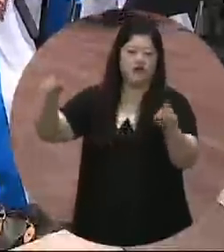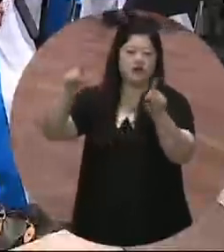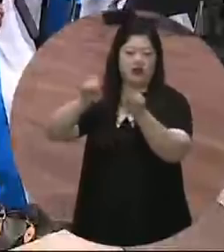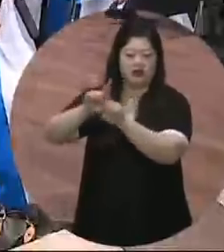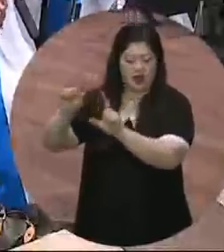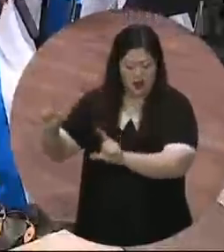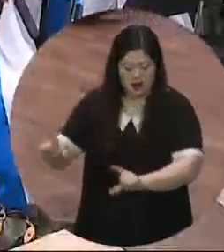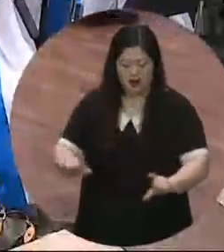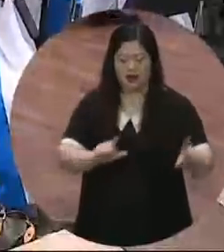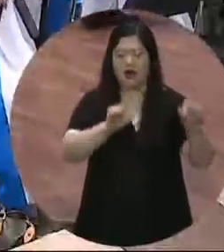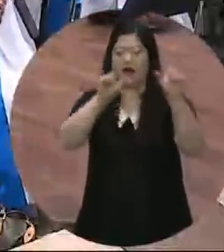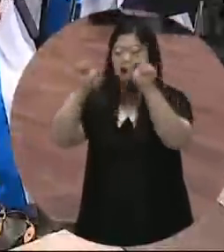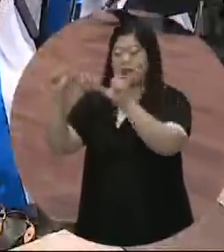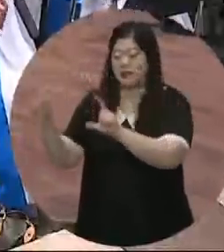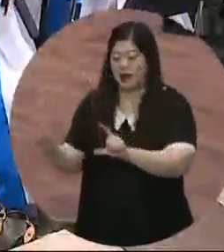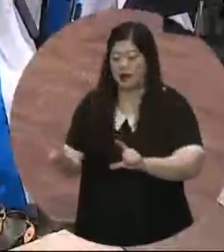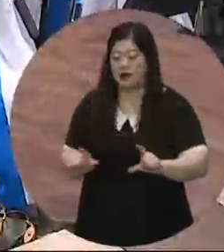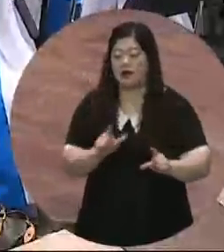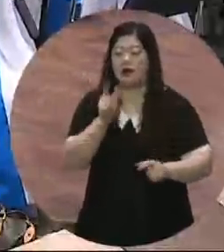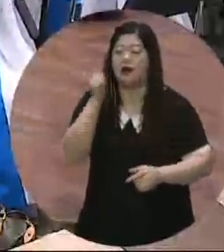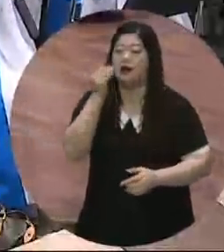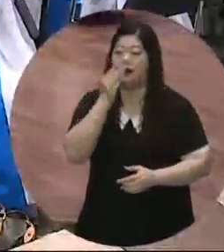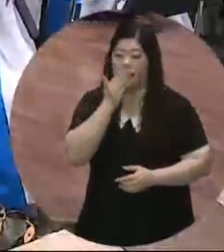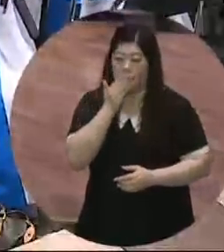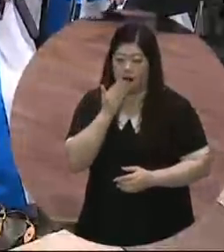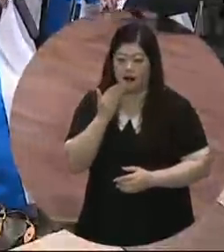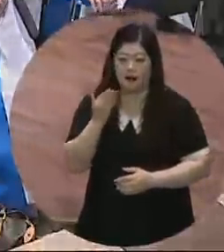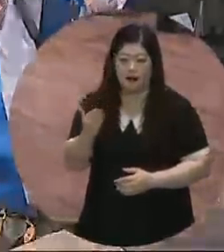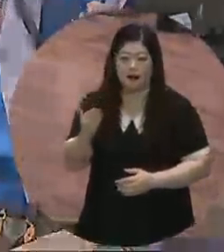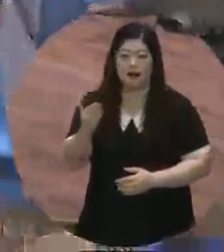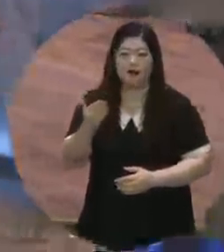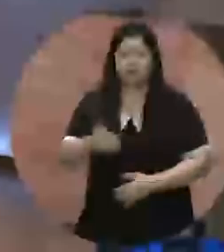주와 함께 살리라 살리라.